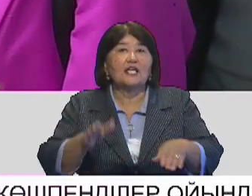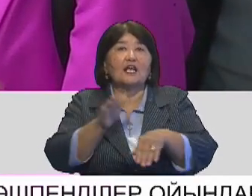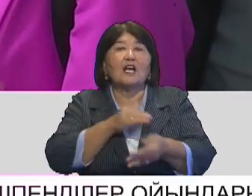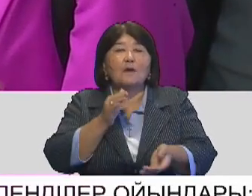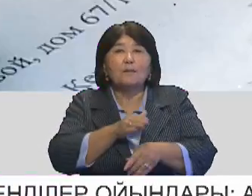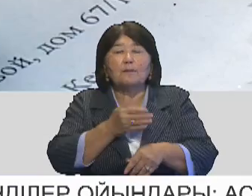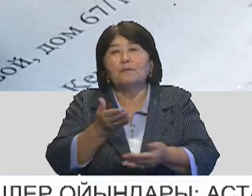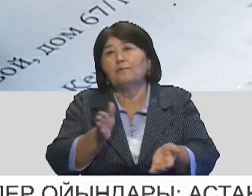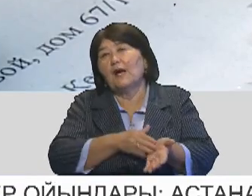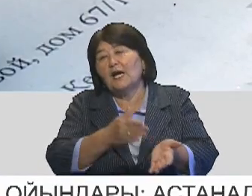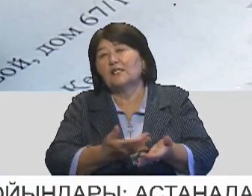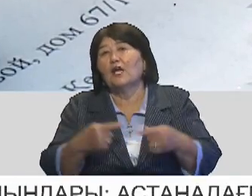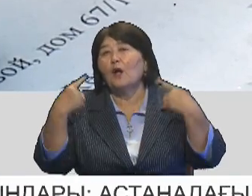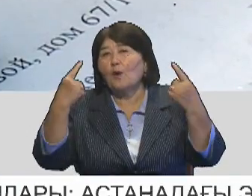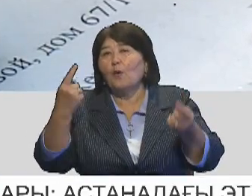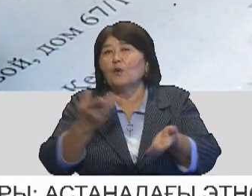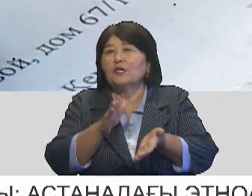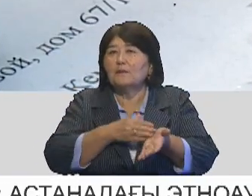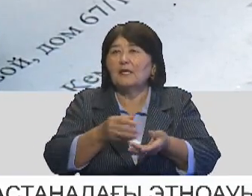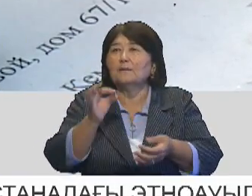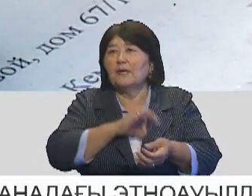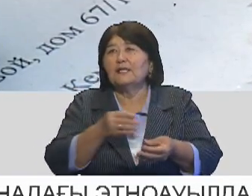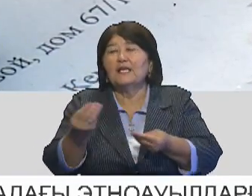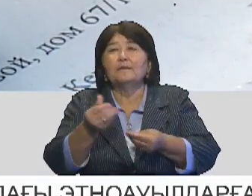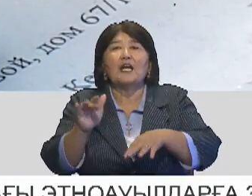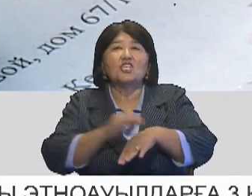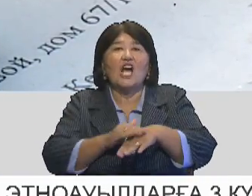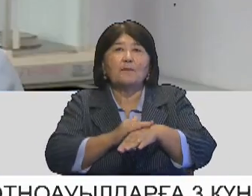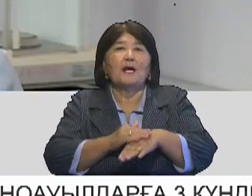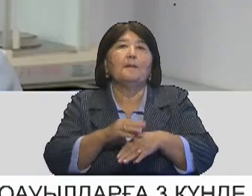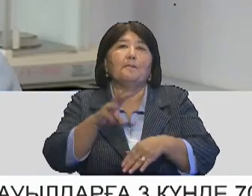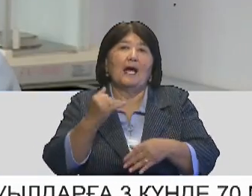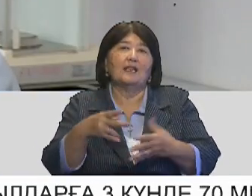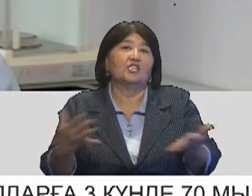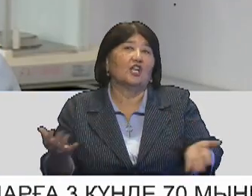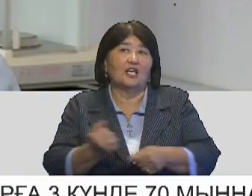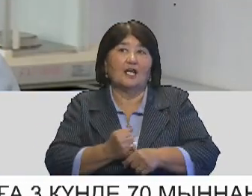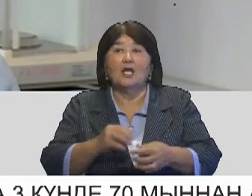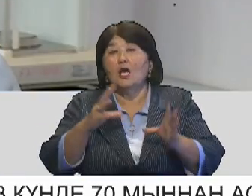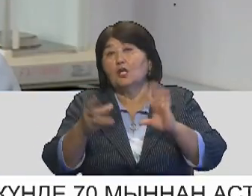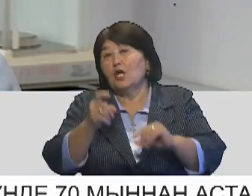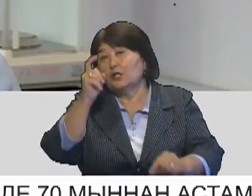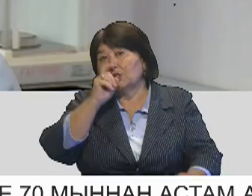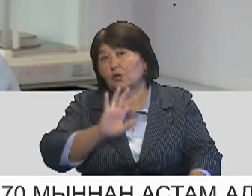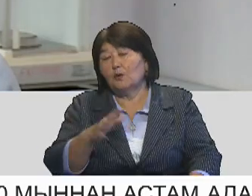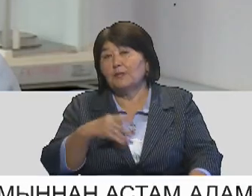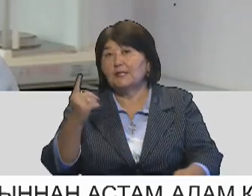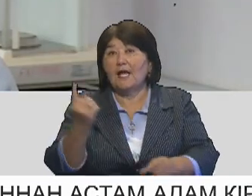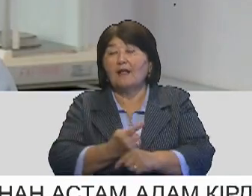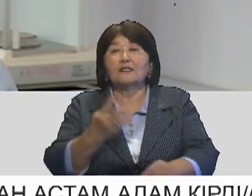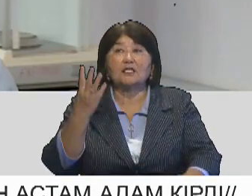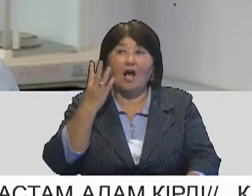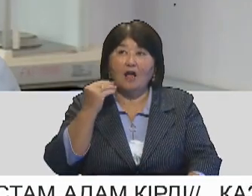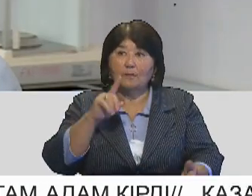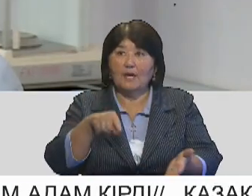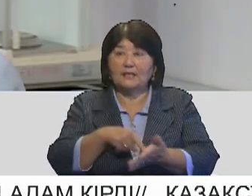құйрық майын қолдана отырып, табиғи емдік қасиеті бар жақпа майлар шығарған. Нәтижелеріміз жаман емес. Біз алғашқы Алматы